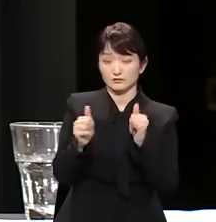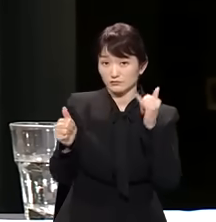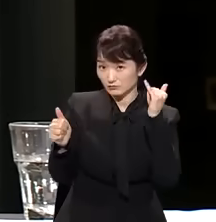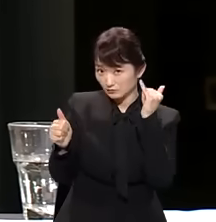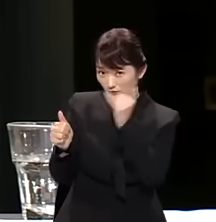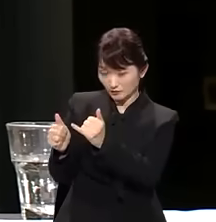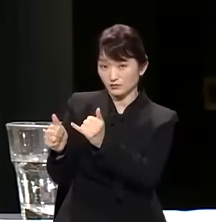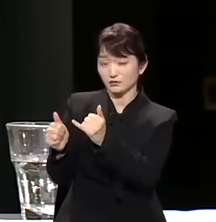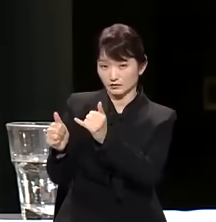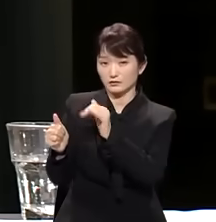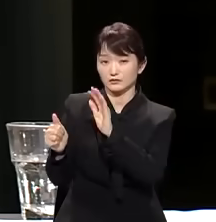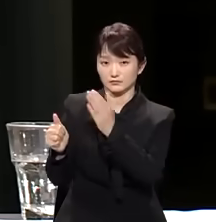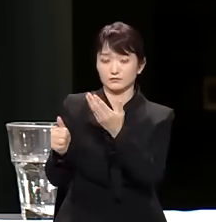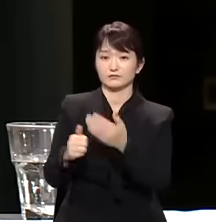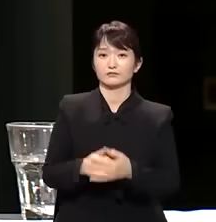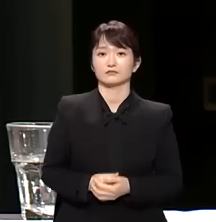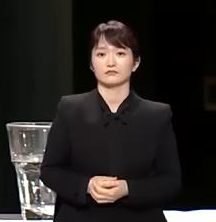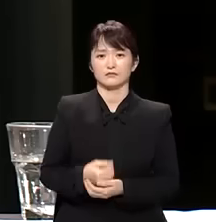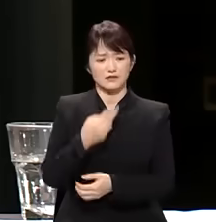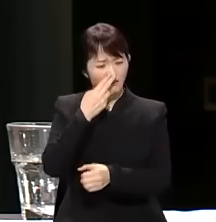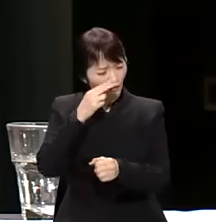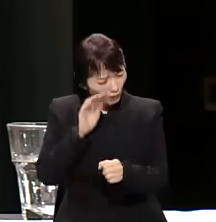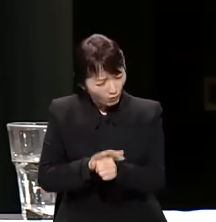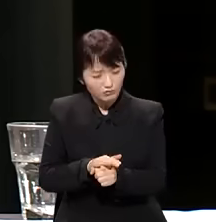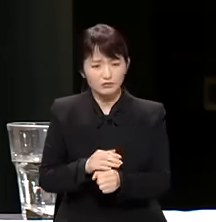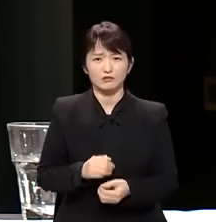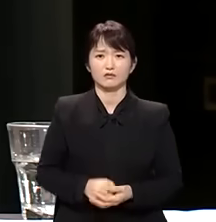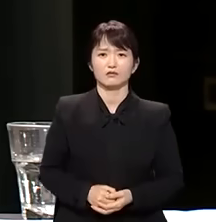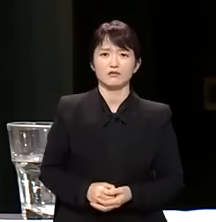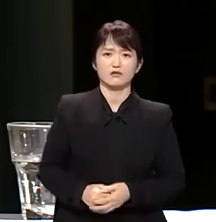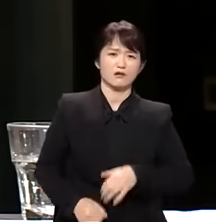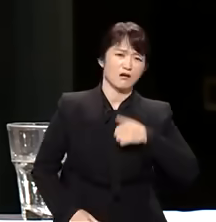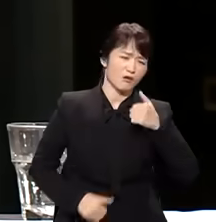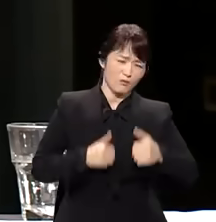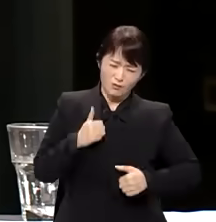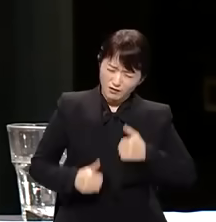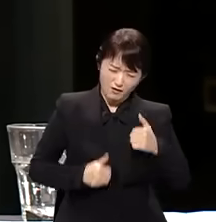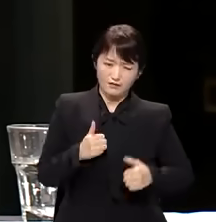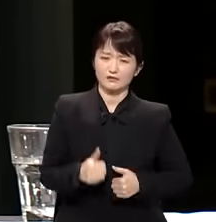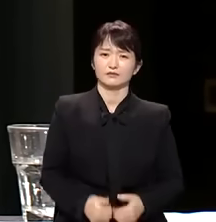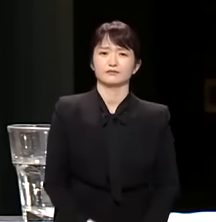연락이 됐습니다 억울하다는 겁니다 분통을